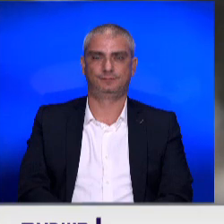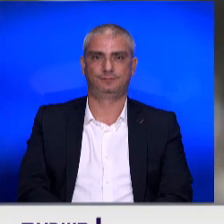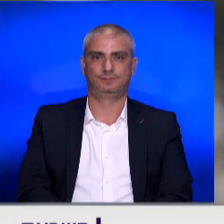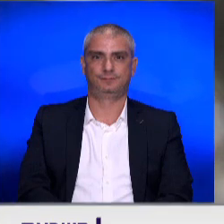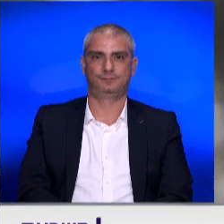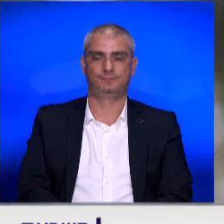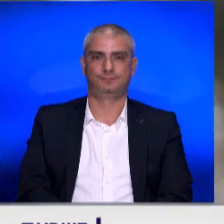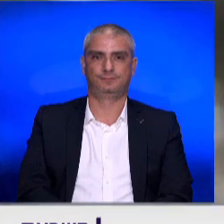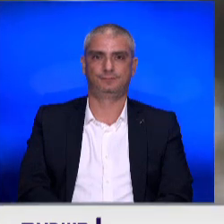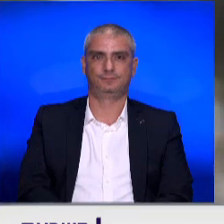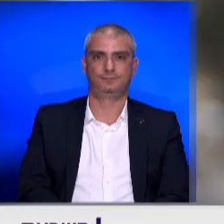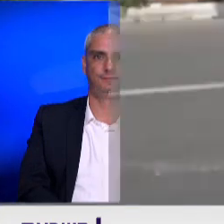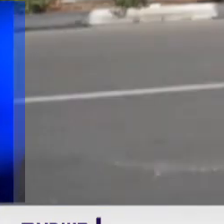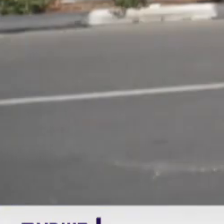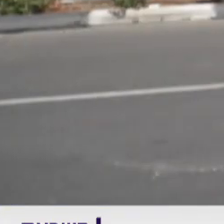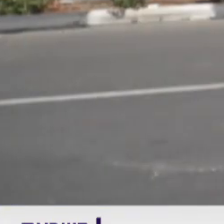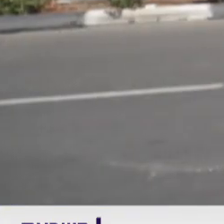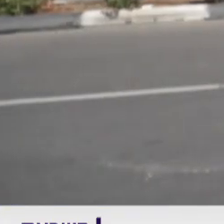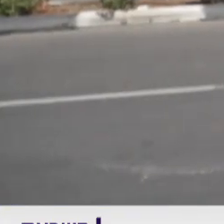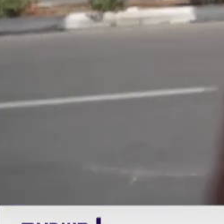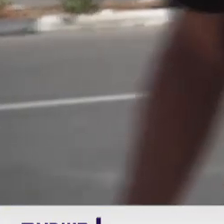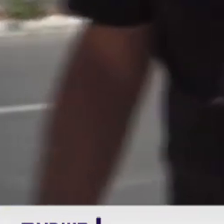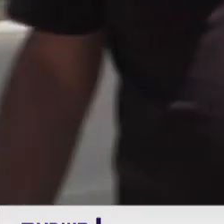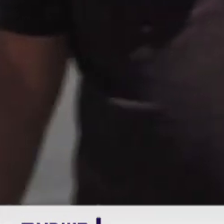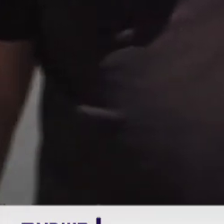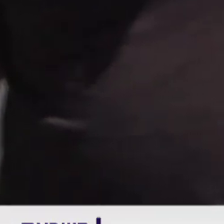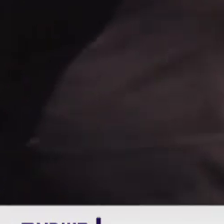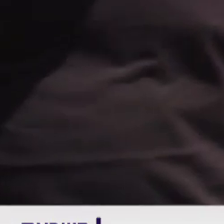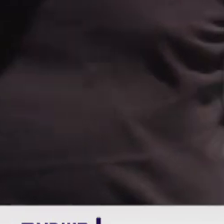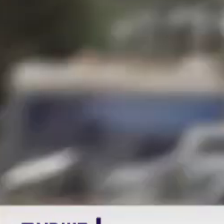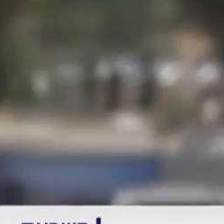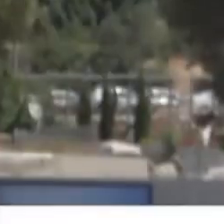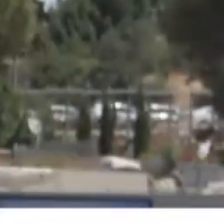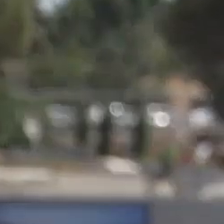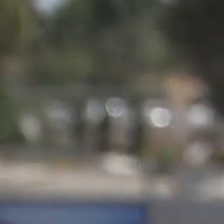לא קל, לא קל. חבר'ה, תודה. יאללה, תודה לכם.